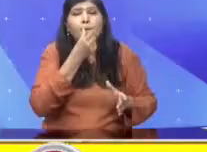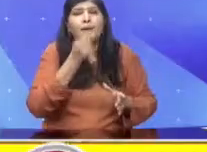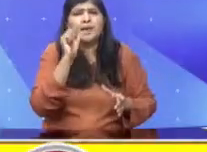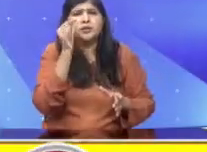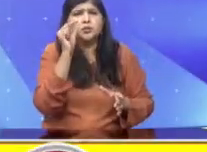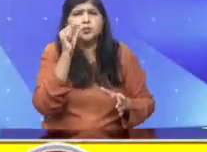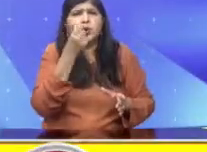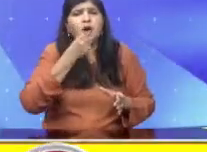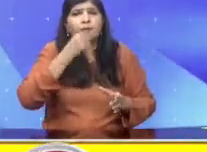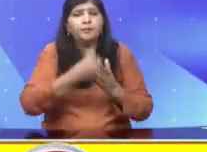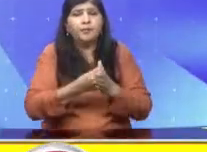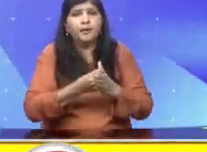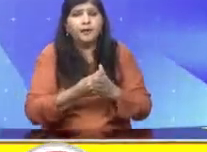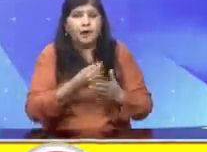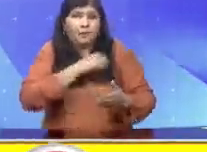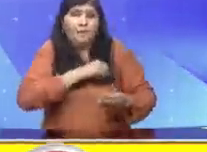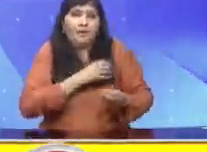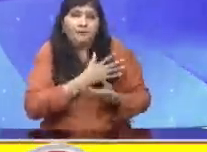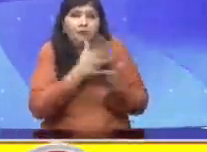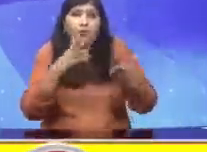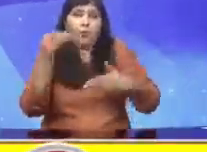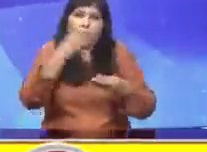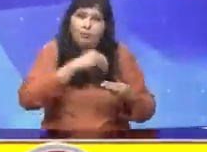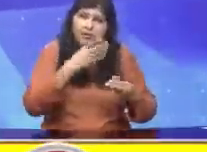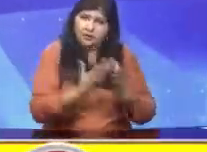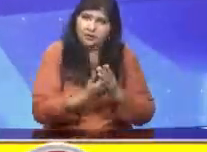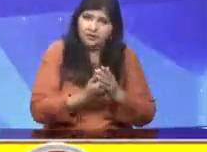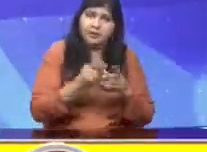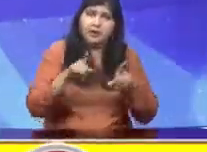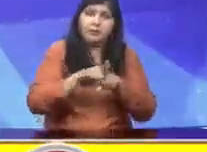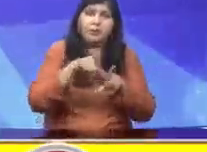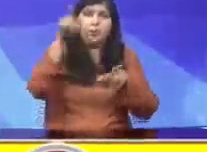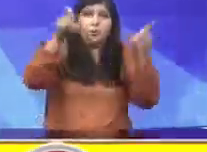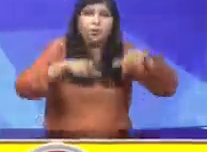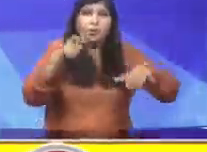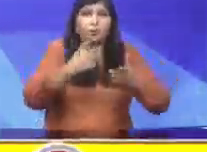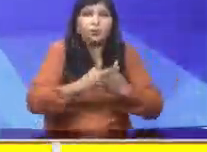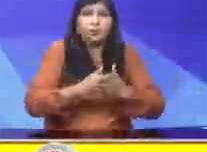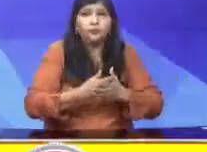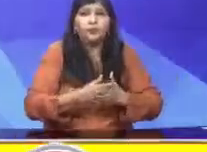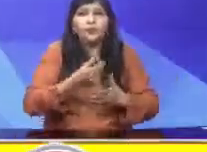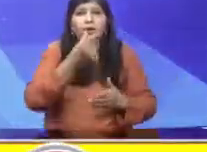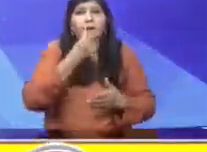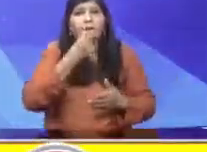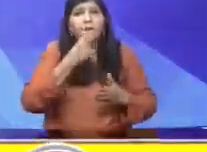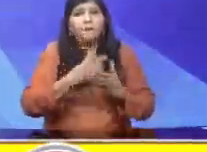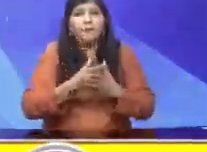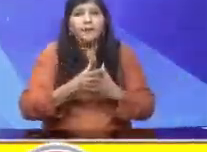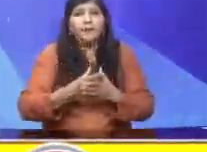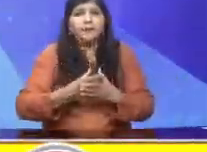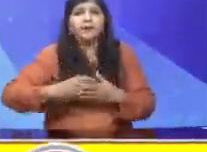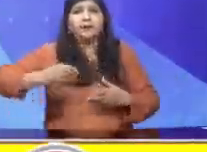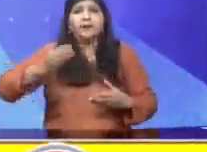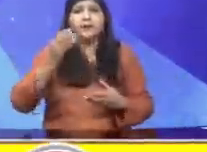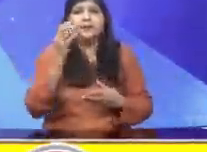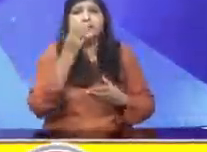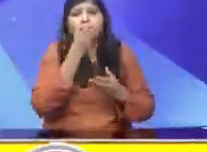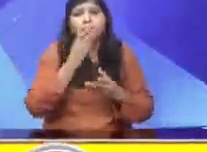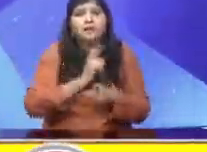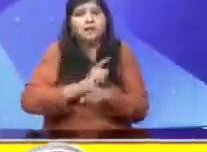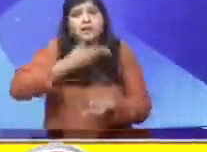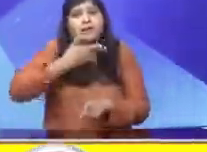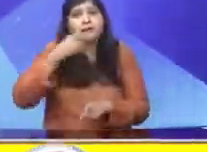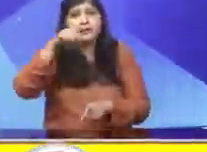शुरुवात कर काफी मुनाफ़ा भी कमाया है। और अब तो लोगों को बेर की खेती करने के लिए प्रेदित भी कर रहे